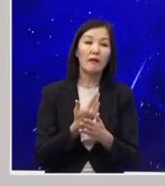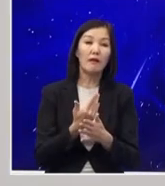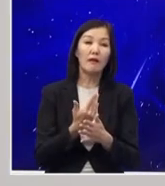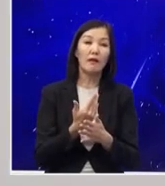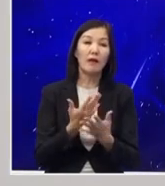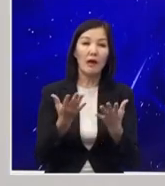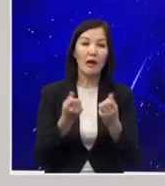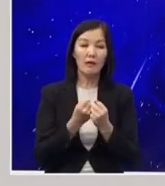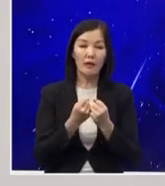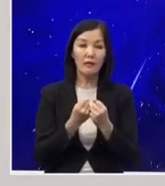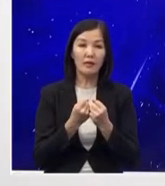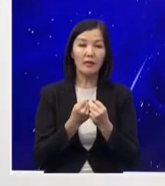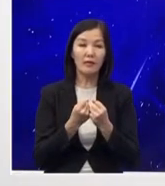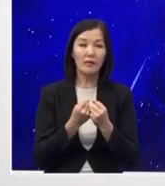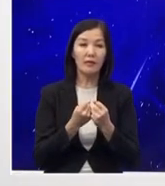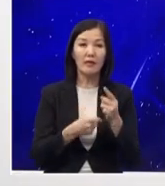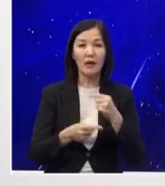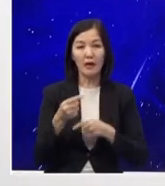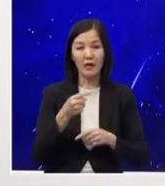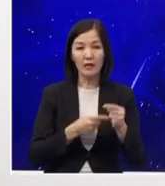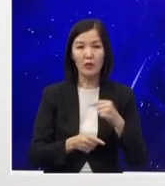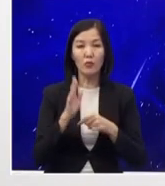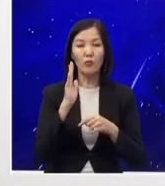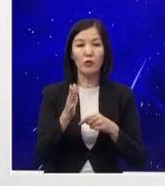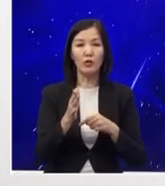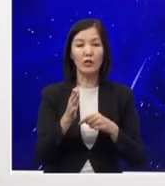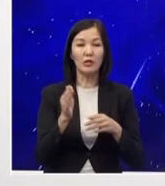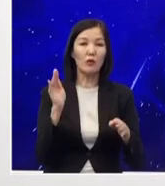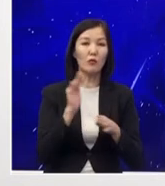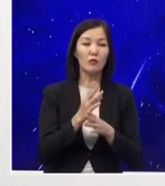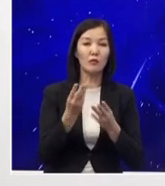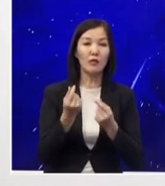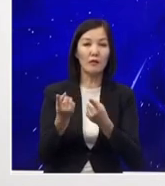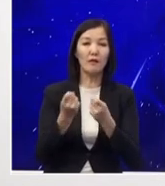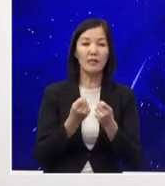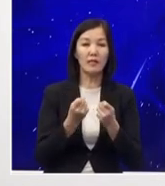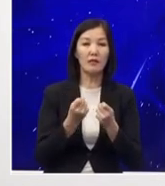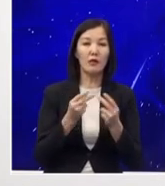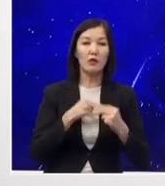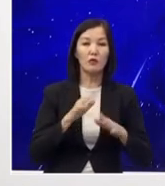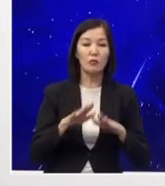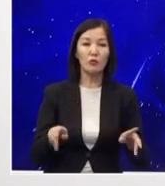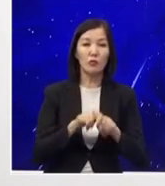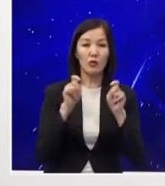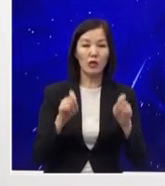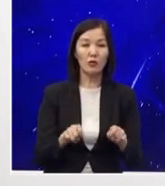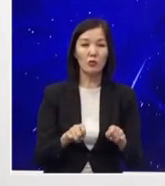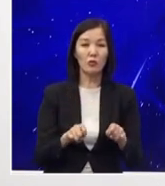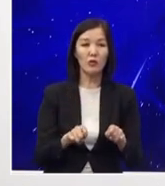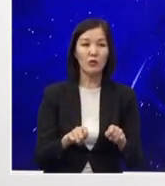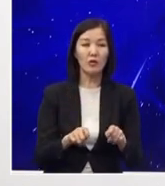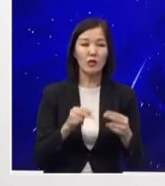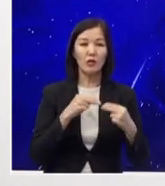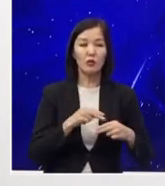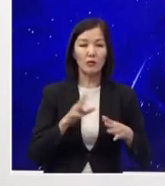жаңағы аудандардың балансына қайтару, яғни болашақта қосымша инвесторларды тартып, жұмыс орындарын көбейту, яғни бұл